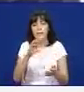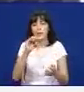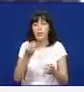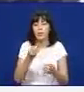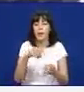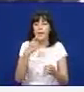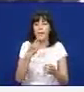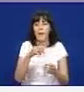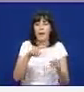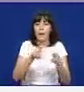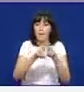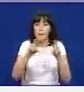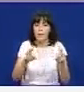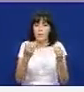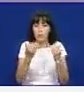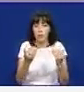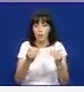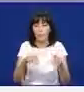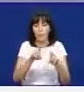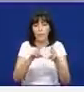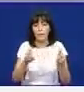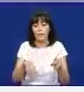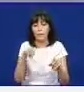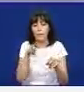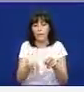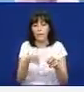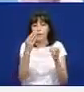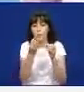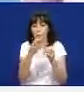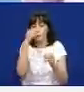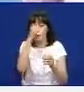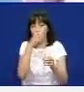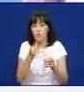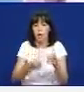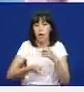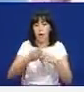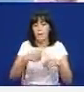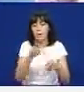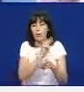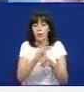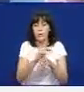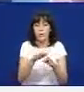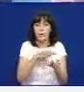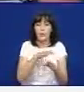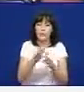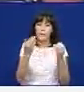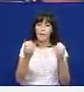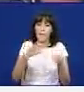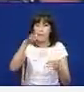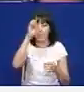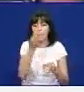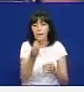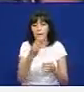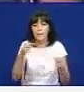атындағы мектеп интернаты. Бұл білім ошағына 2013 жылы ағымдағы жөндеу жұмыстары жүргізілген еді. Биыл мемлекет